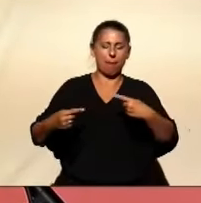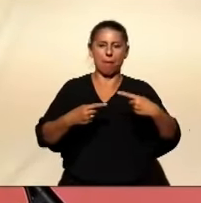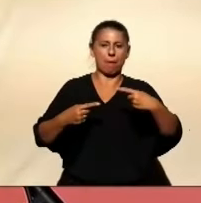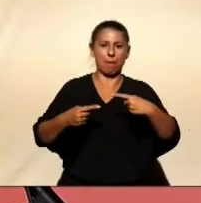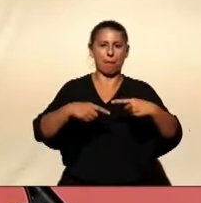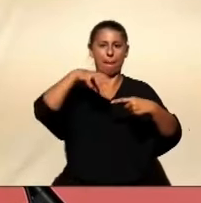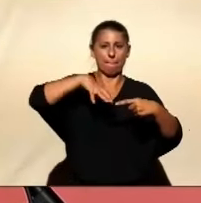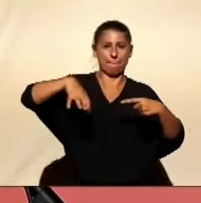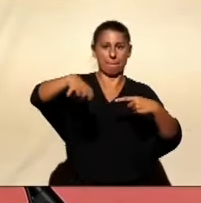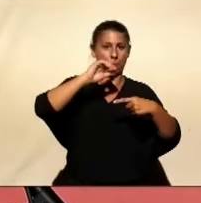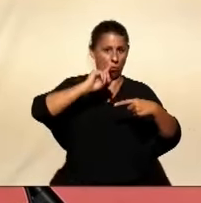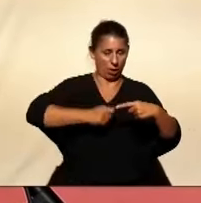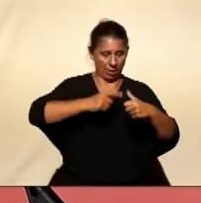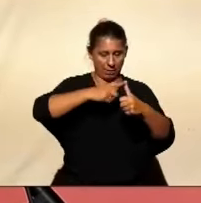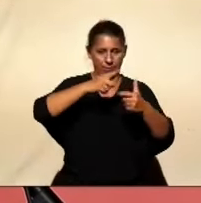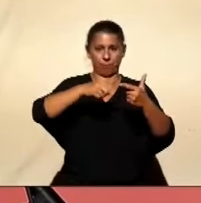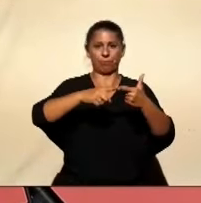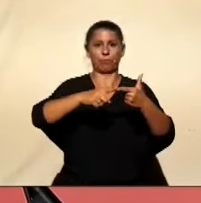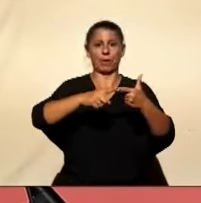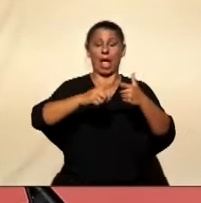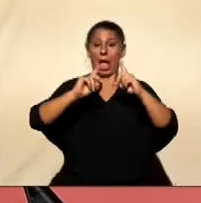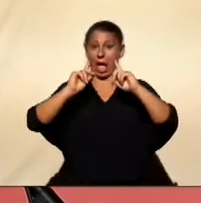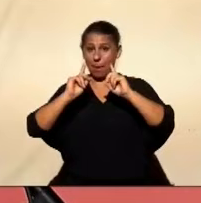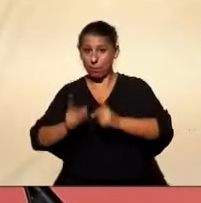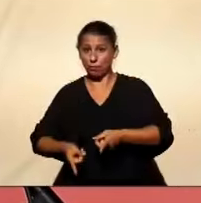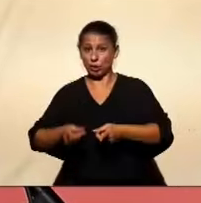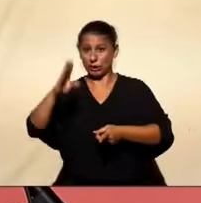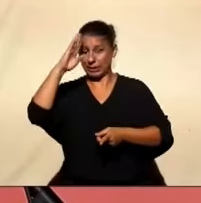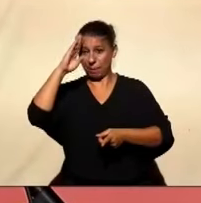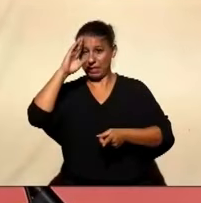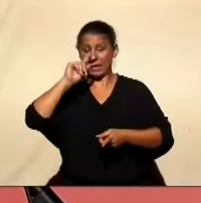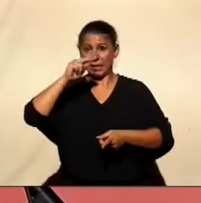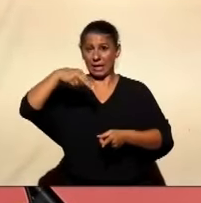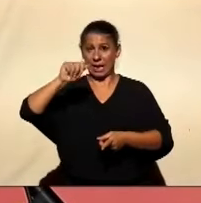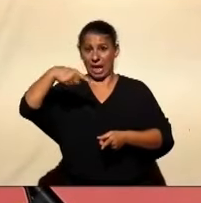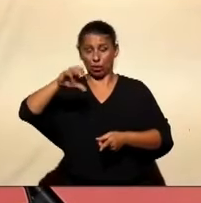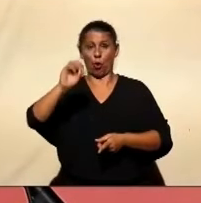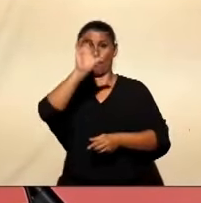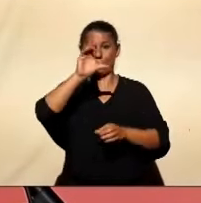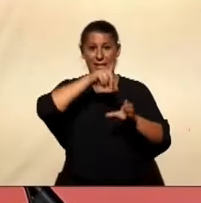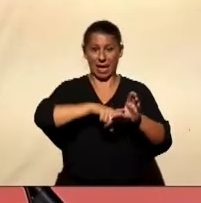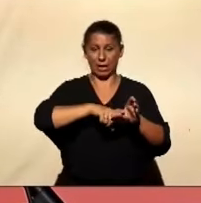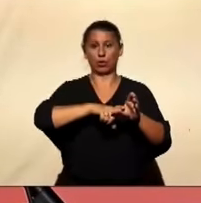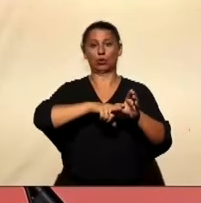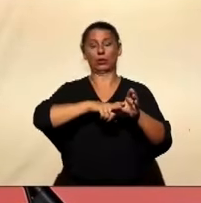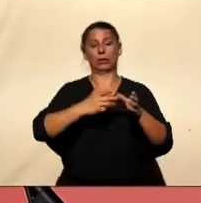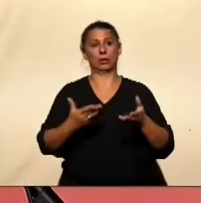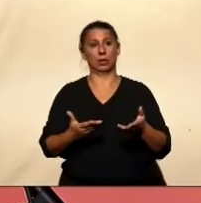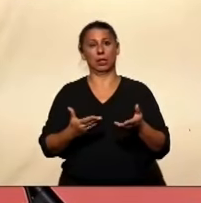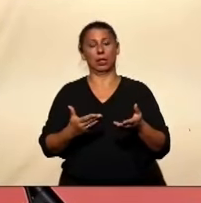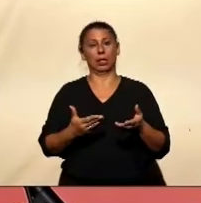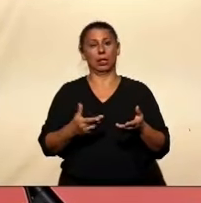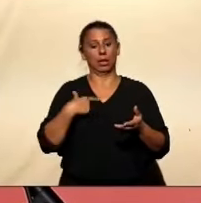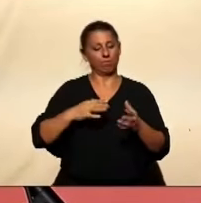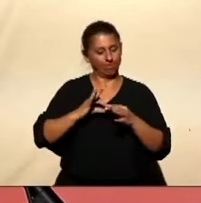της Ουκρανίας, η αποφασιστικότητα των ΗΠΑ, του ΝΑΤΟ, της Ευρωπαϊκής Ένωσης να συνεχίσουν